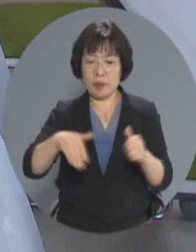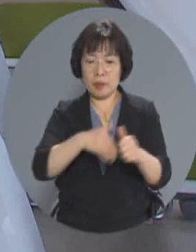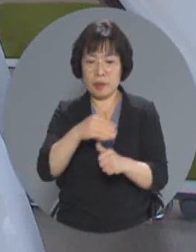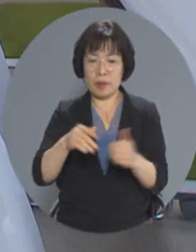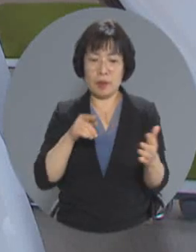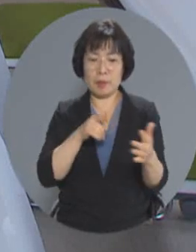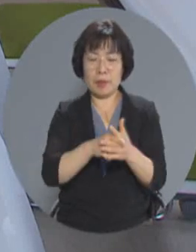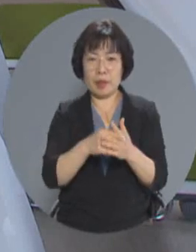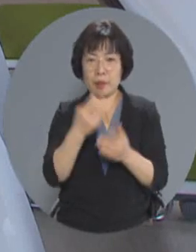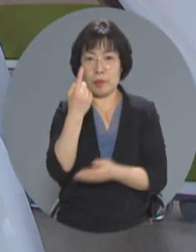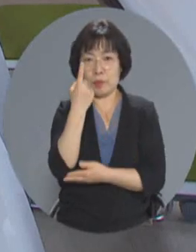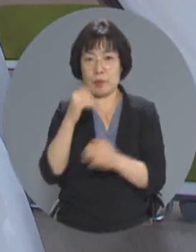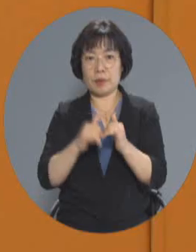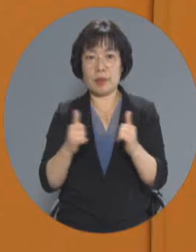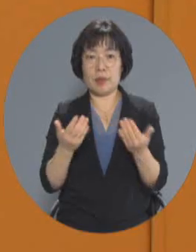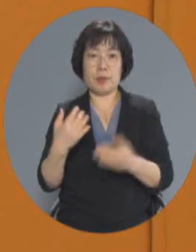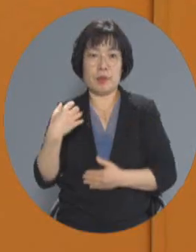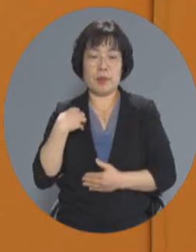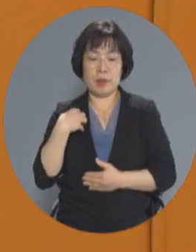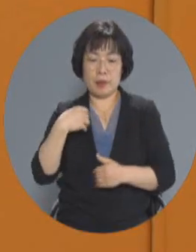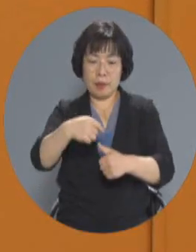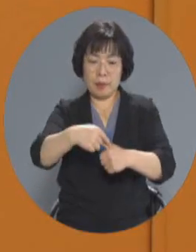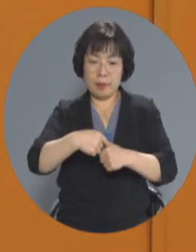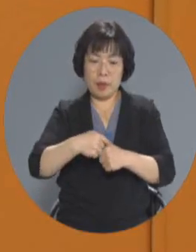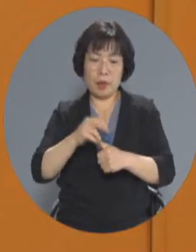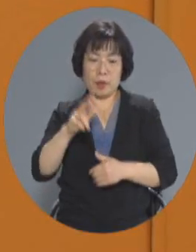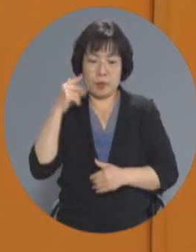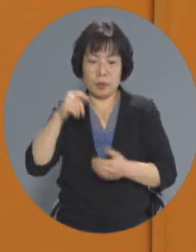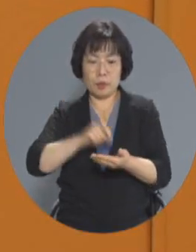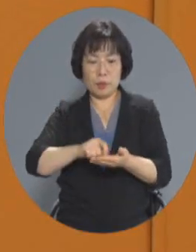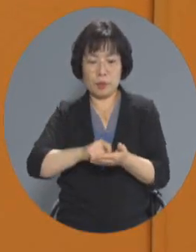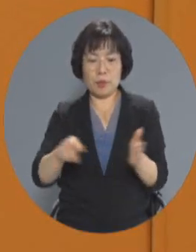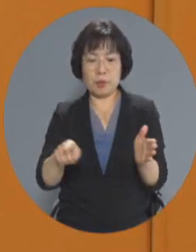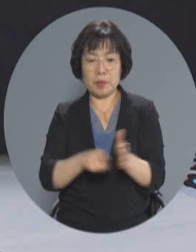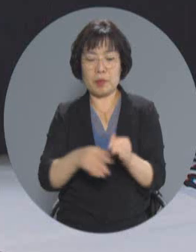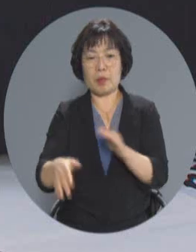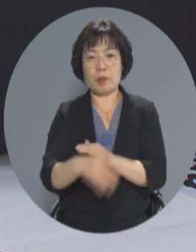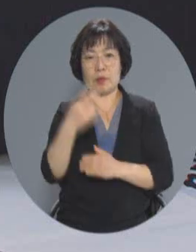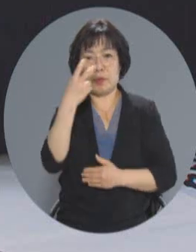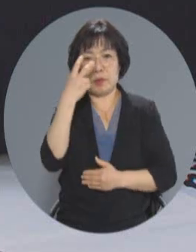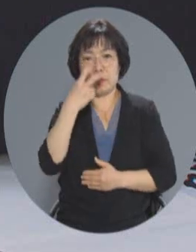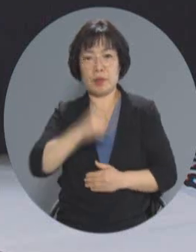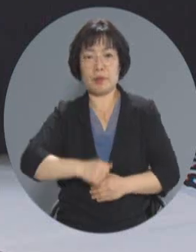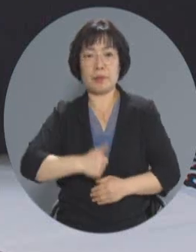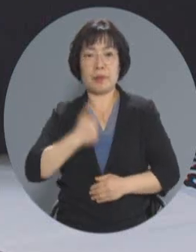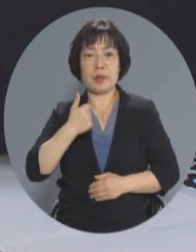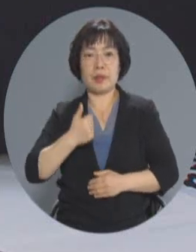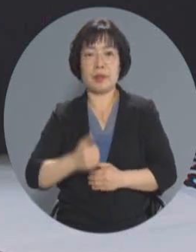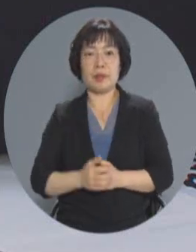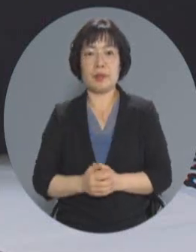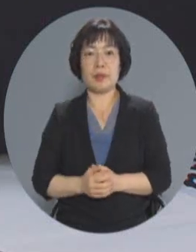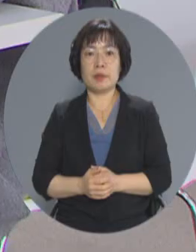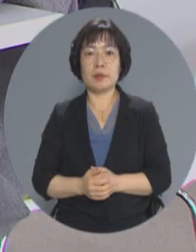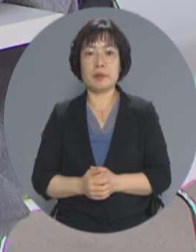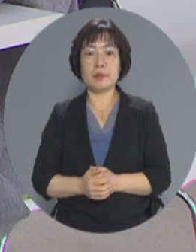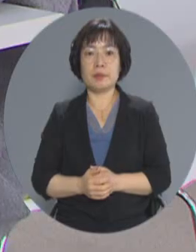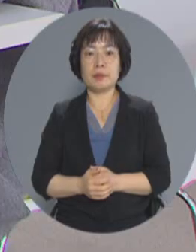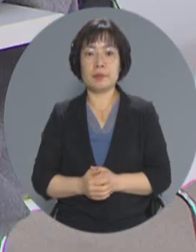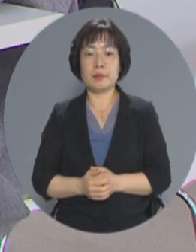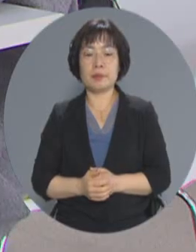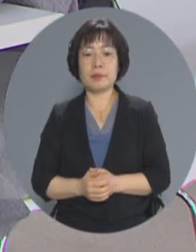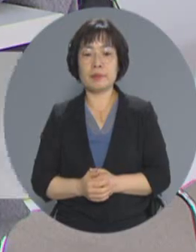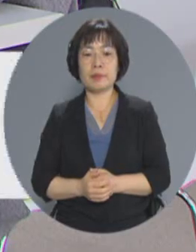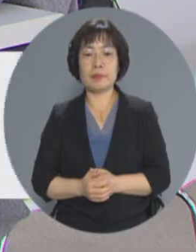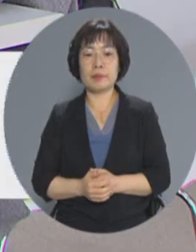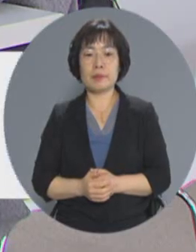파악한 경비원은 노동부가 강요된 각서를 믿고 부실하게 조사했다며 분통을 터뜨리고 있습니다. 아니 얘가